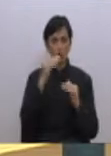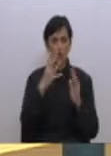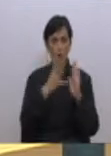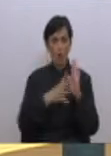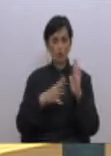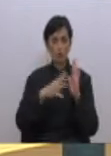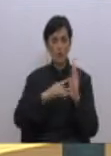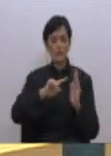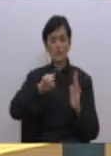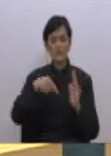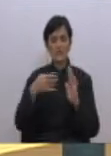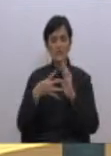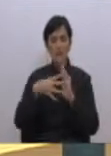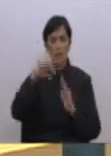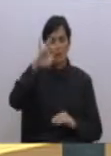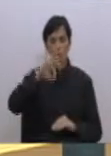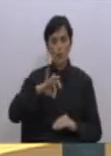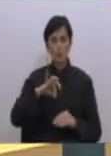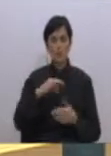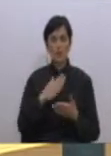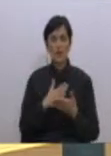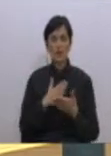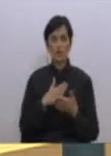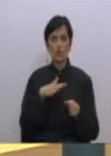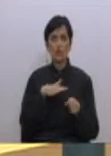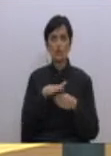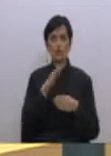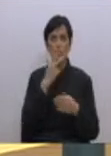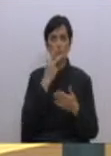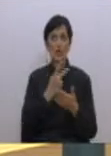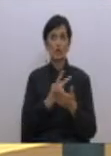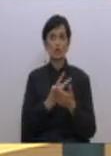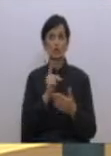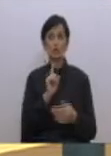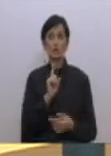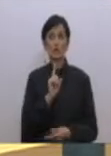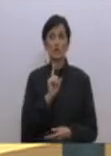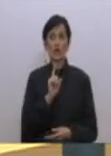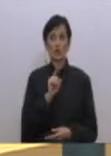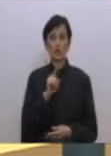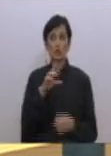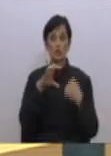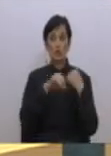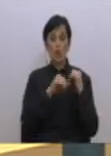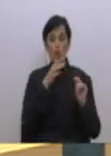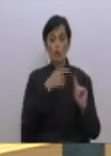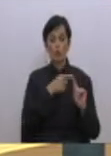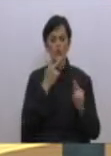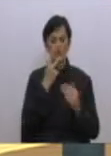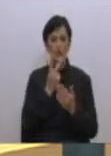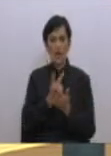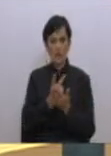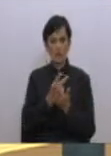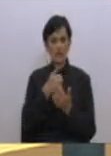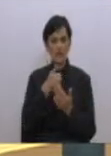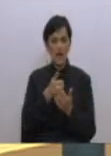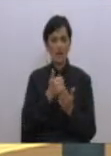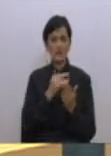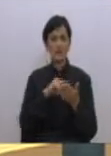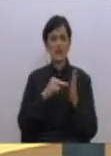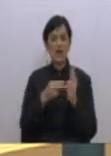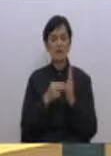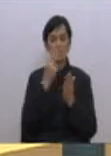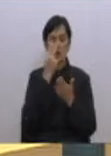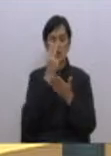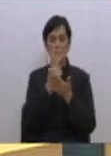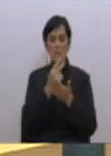mai multe de procente iam. Șesule bismaciune beli, dați bolul trepșiu, că dau trusac mod cargat cu teba, dacă mi-l imaciune